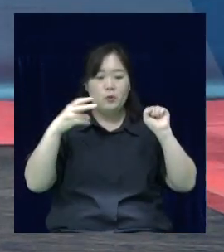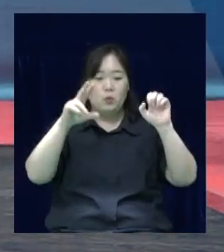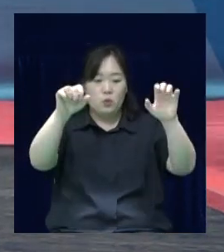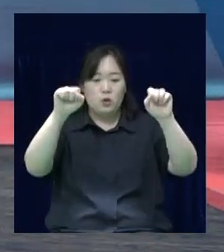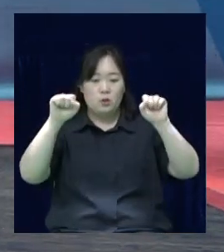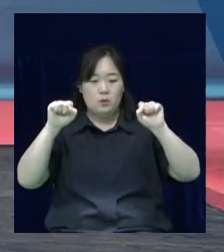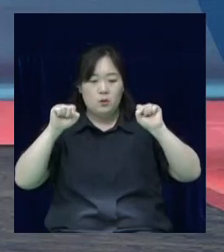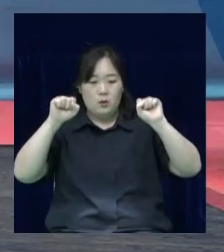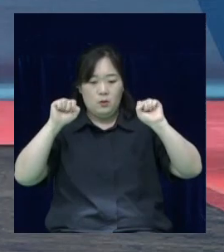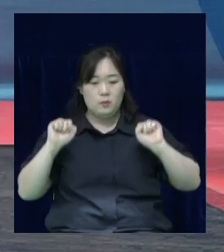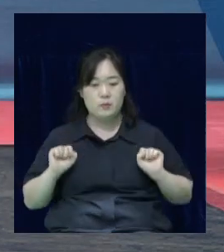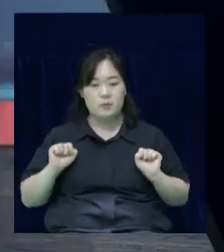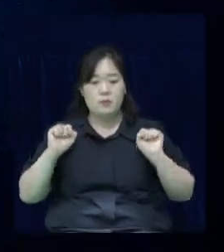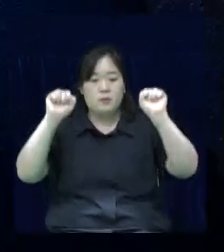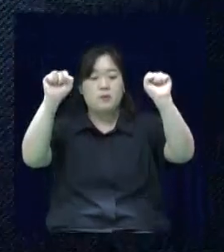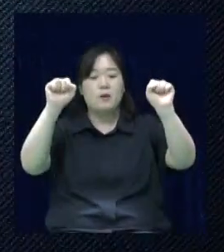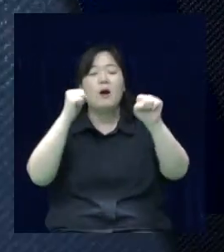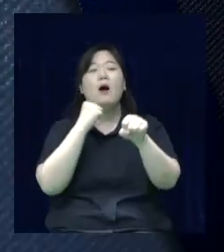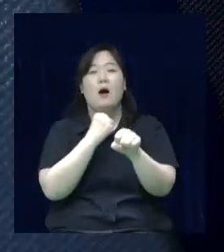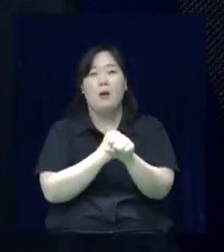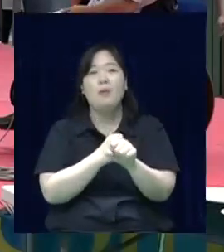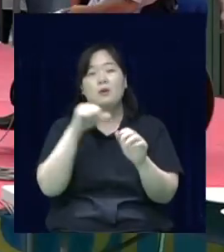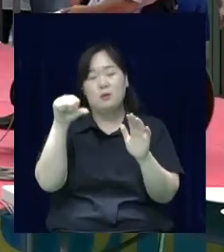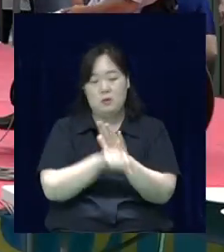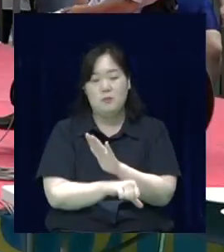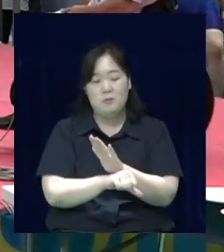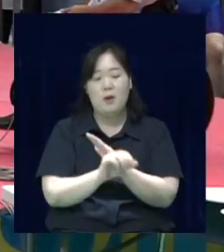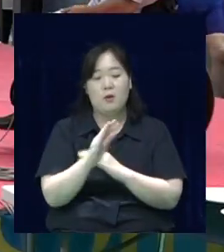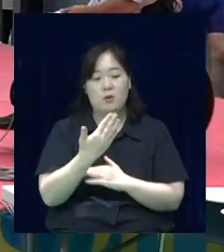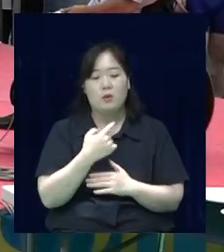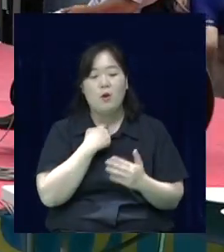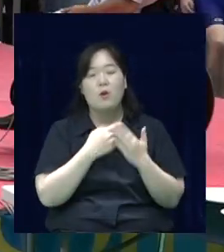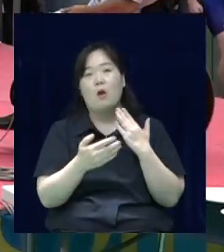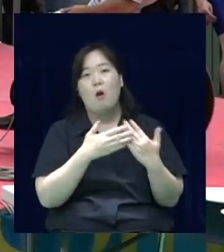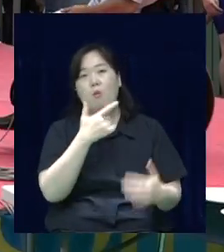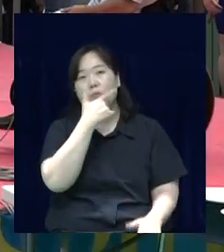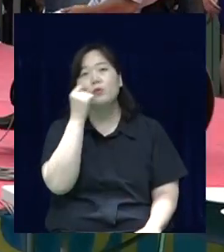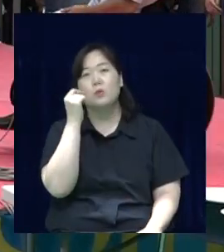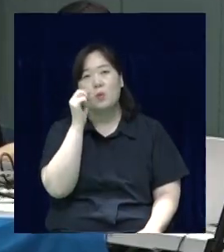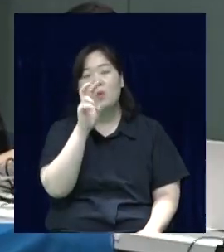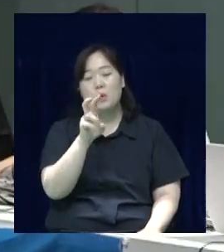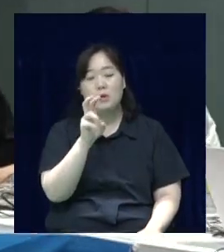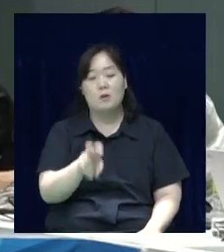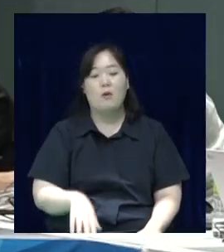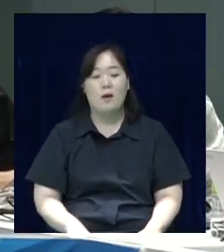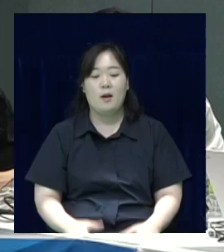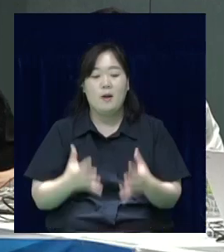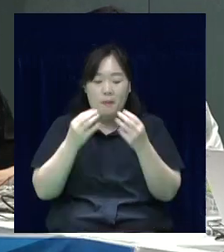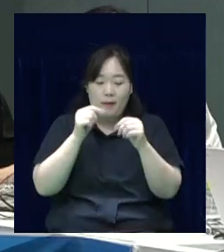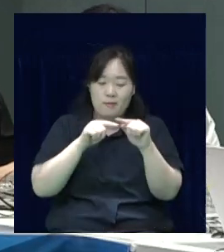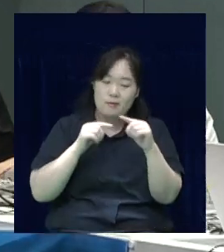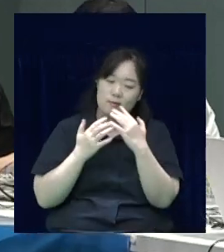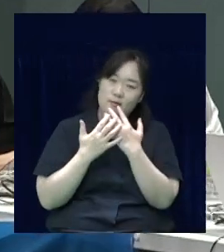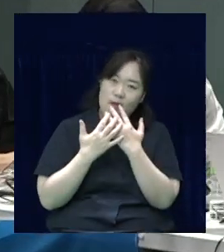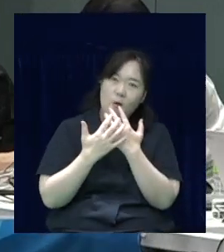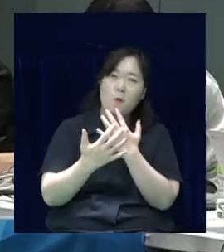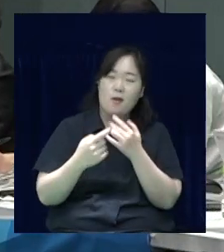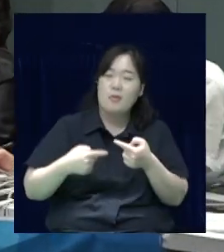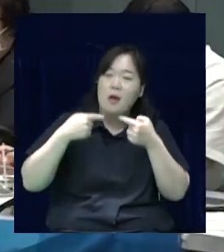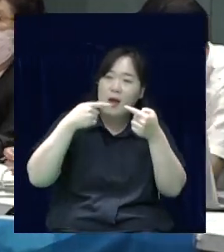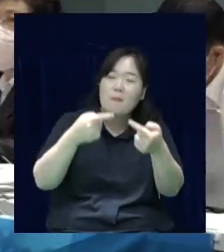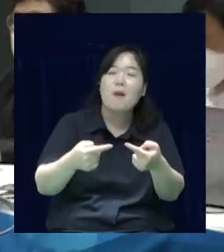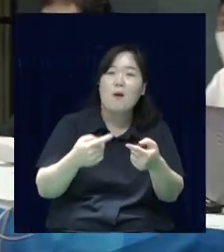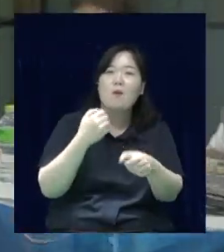아쉽게 느껴지는 네. 것 같은데 역시나 경험에서 나오는 부분일 수밖에 없는 것 네, 같고 그렇습니다. 또 많은 또 대회를 거쳐야 될 것은 분명할